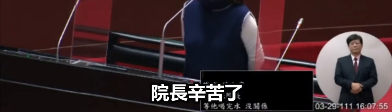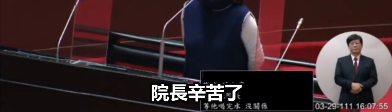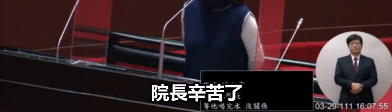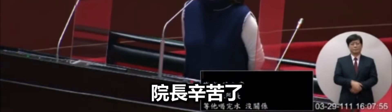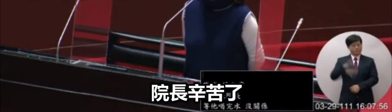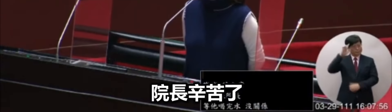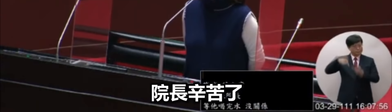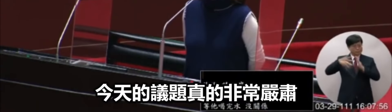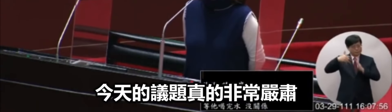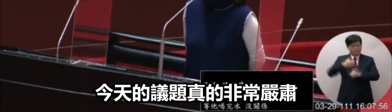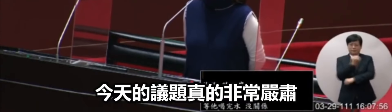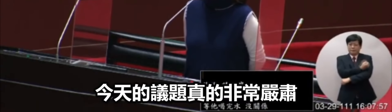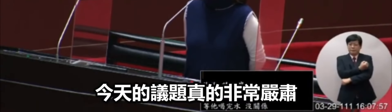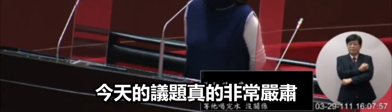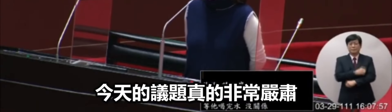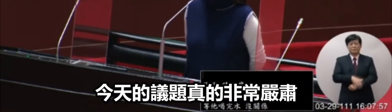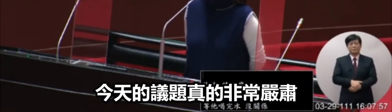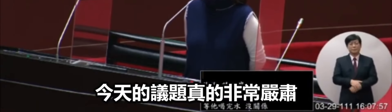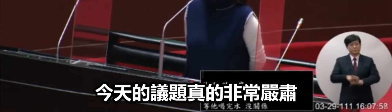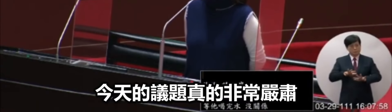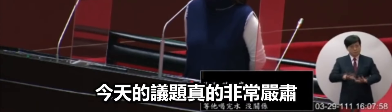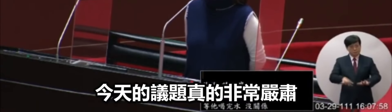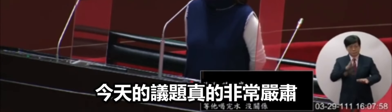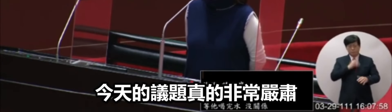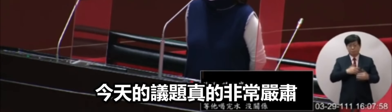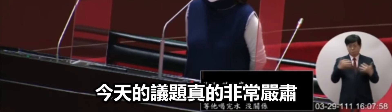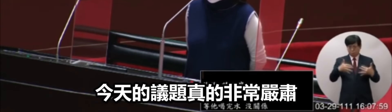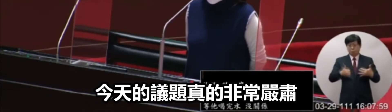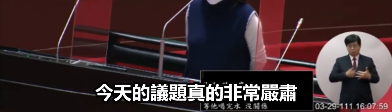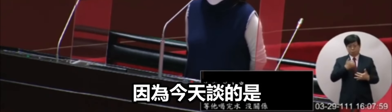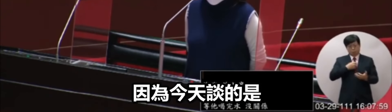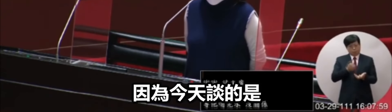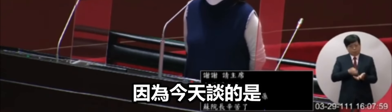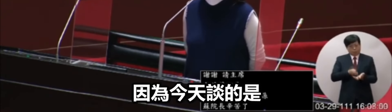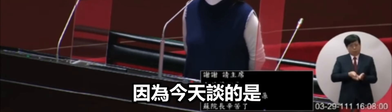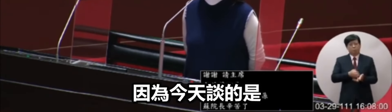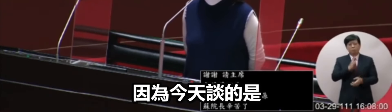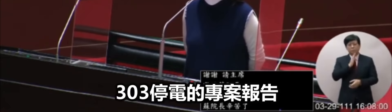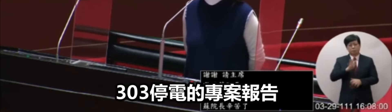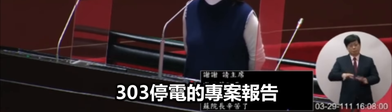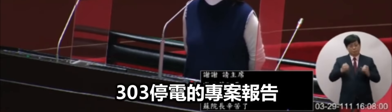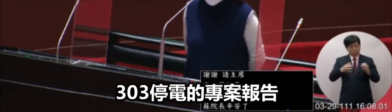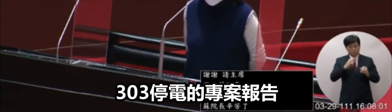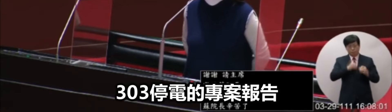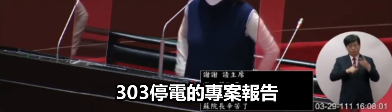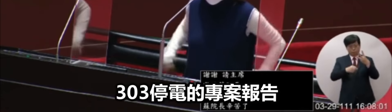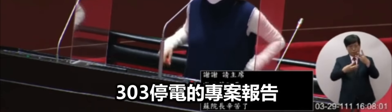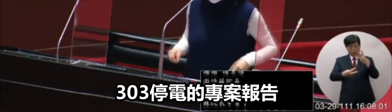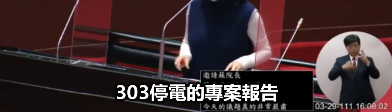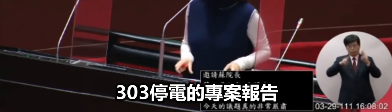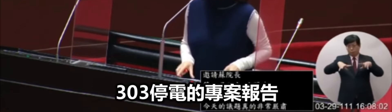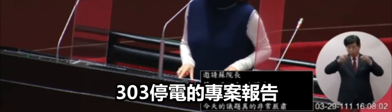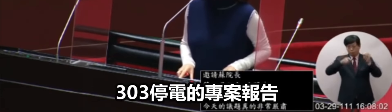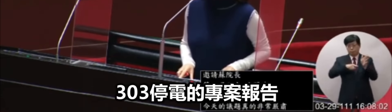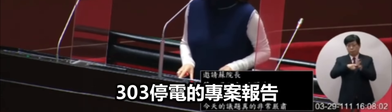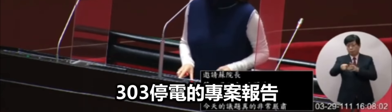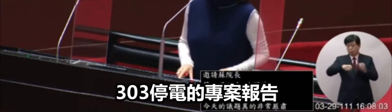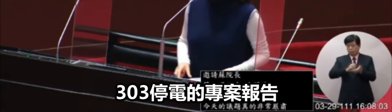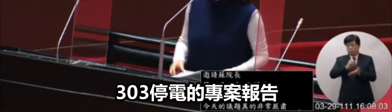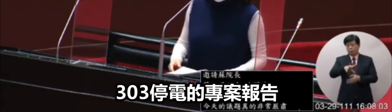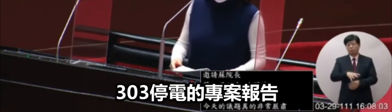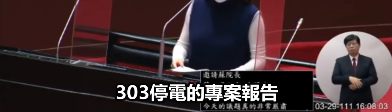院长辛苦了哈， 今天的 议题真的非常严肃，因为今天谈的是303停电的专案报